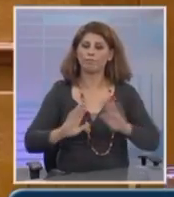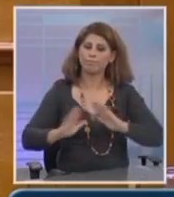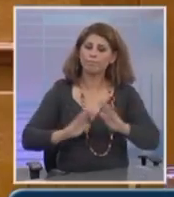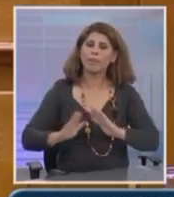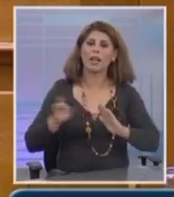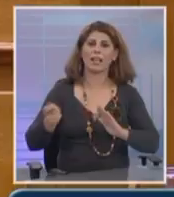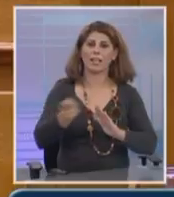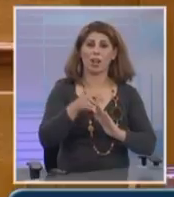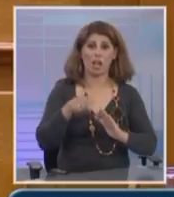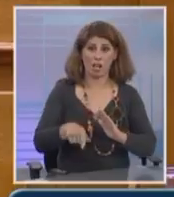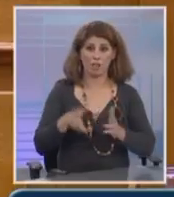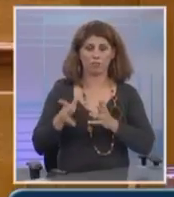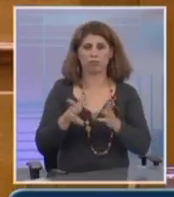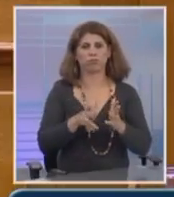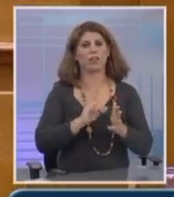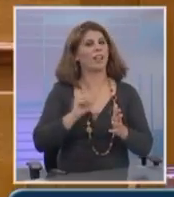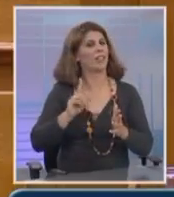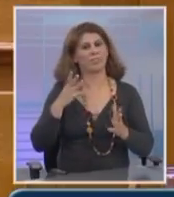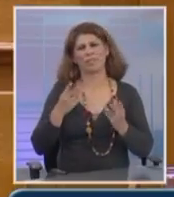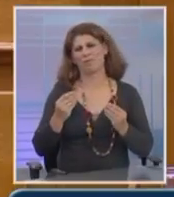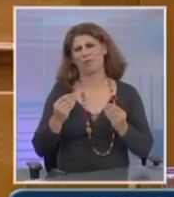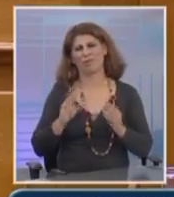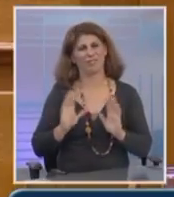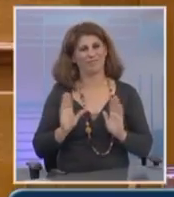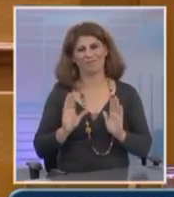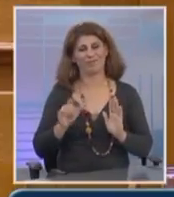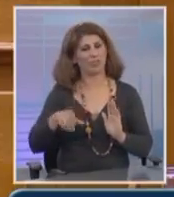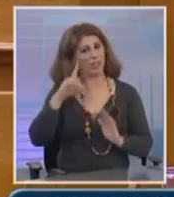αυτή η αυταπάτη σας δεν διέρκεσε πολύ. Τώρα